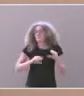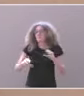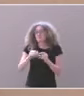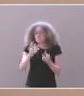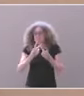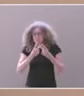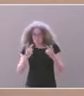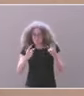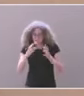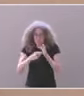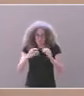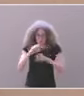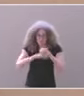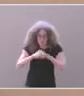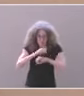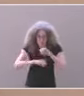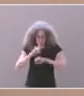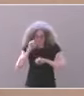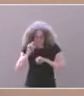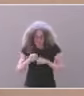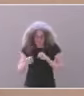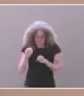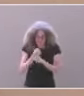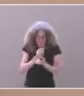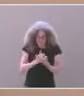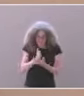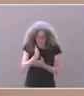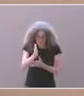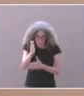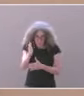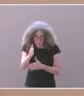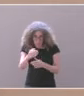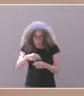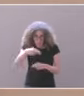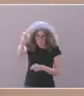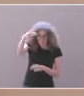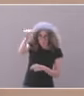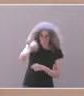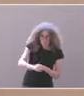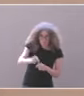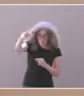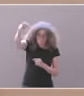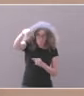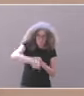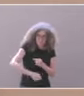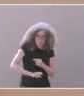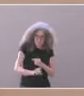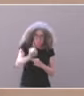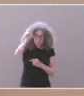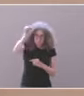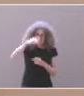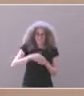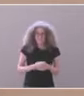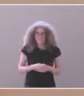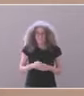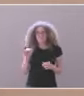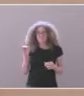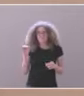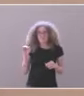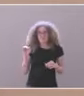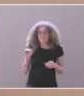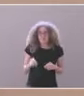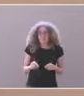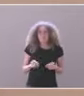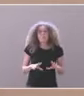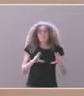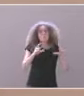parcours, des traversées nord-sud pour désenclaver Saint-Paul, accroître les proximités, les porosités entre le parc de